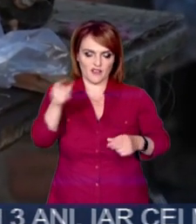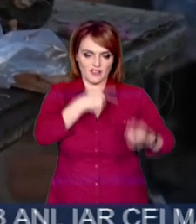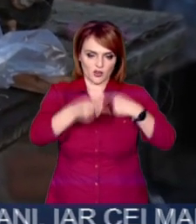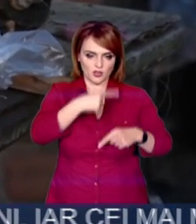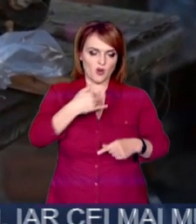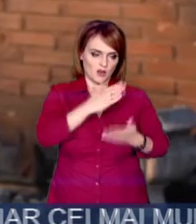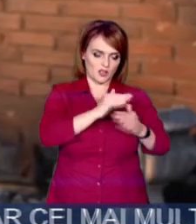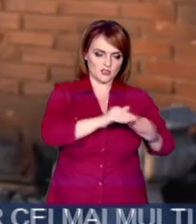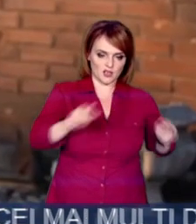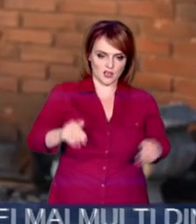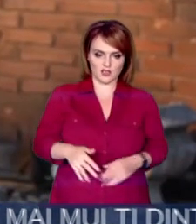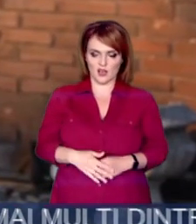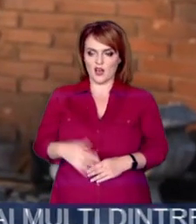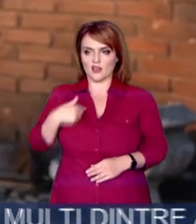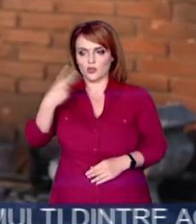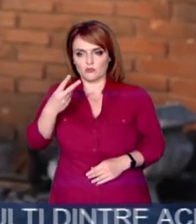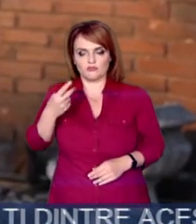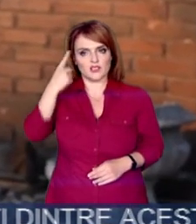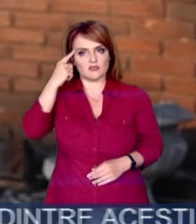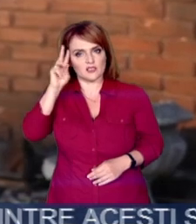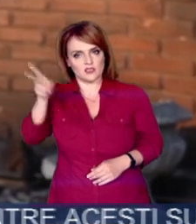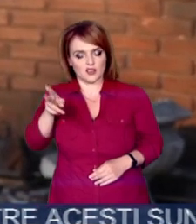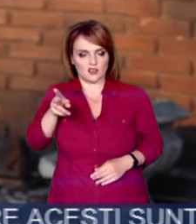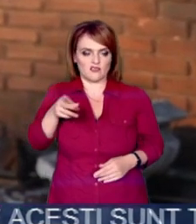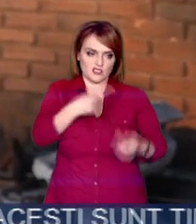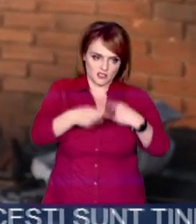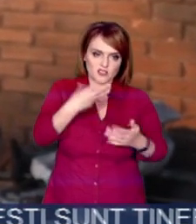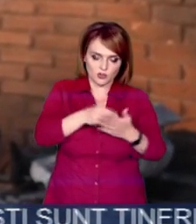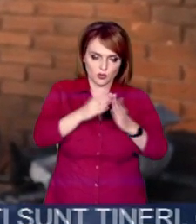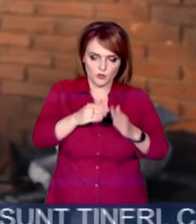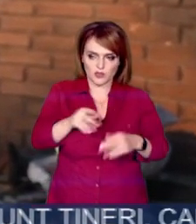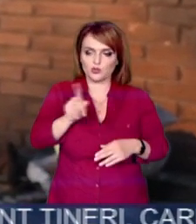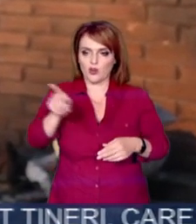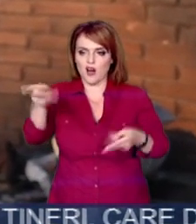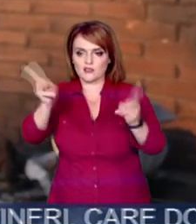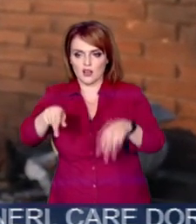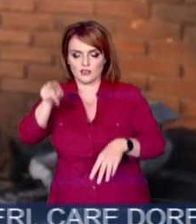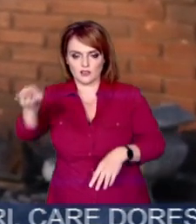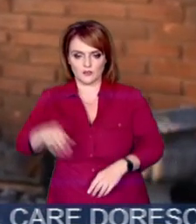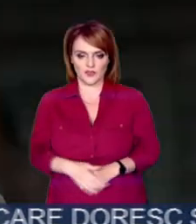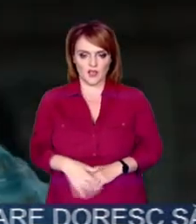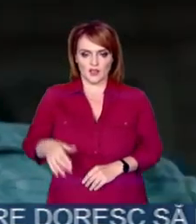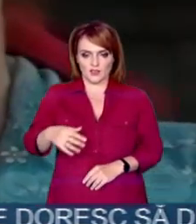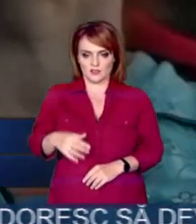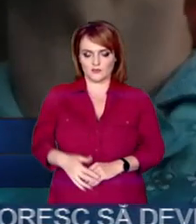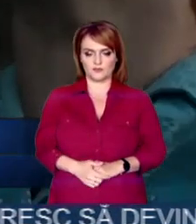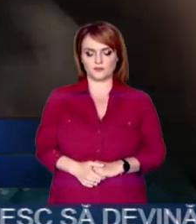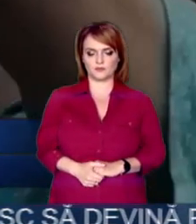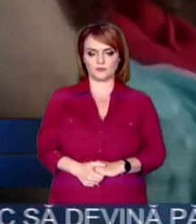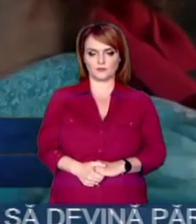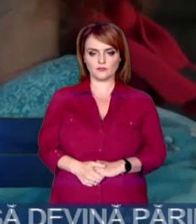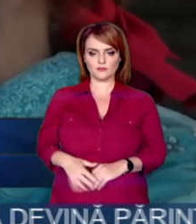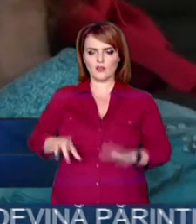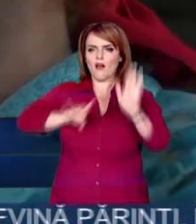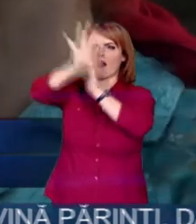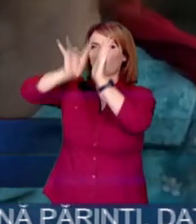undeva. Nici nu vreau să-mi aduc aminte de bombardamentele lansate de ruși. Probabil încă o perioadă bună nu o să pot dormi.